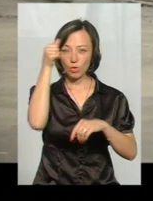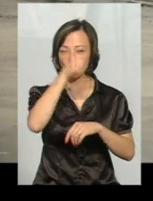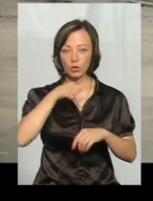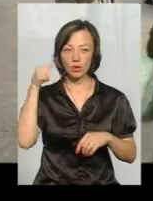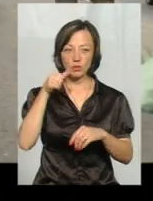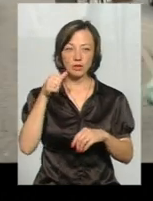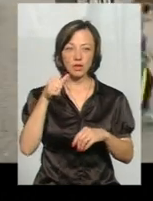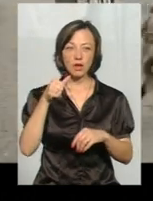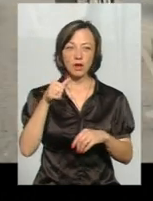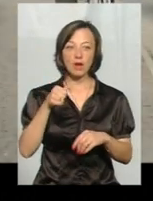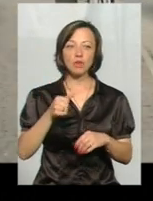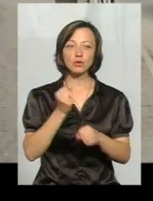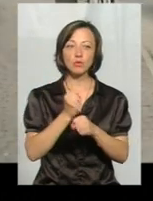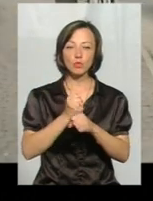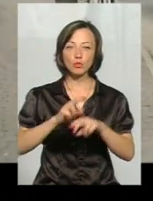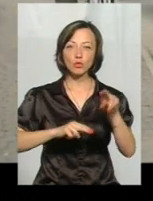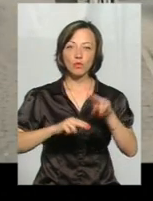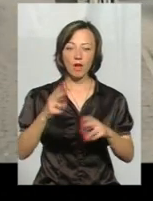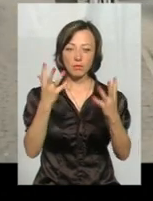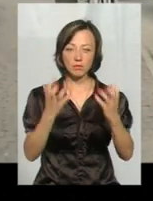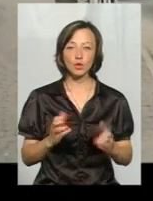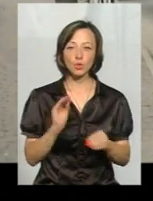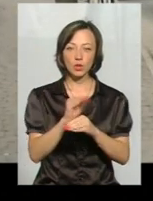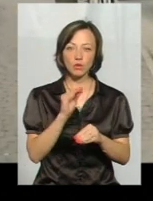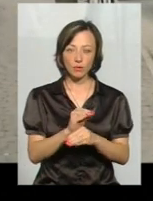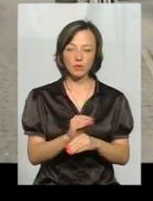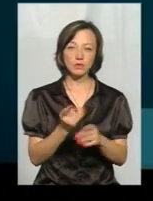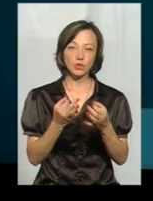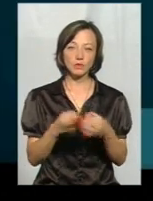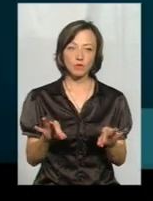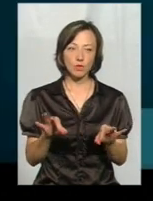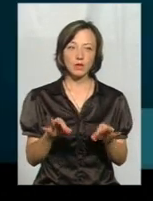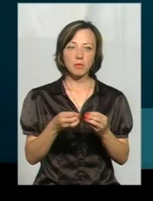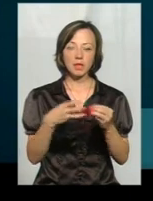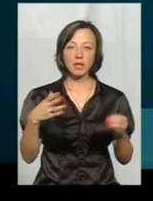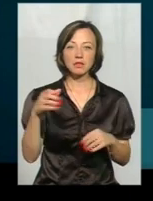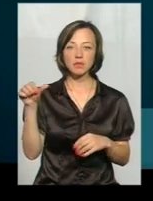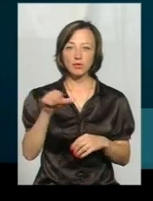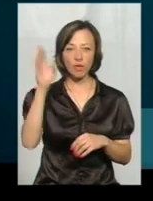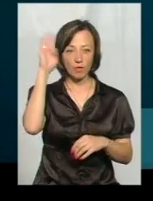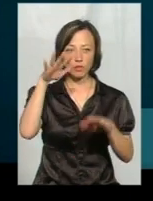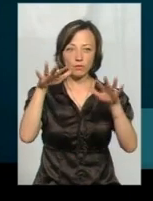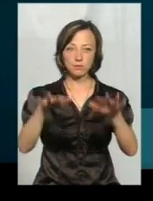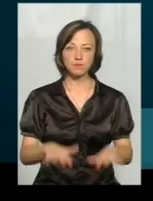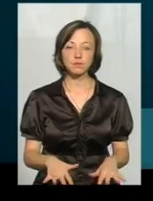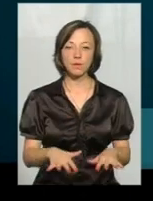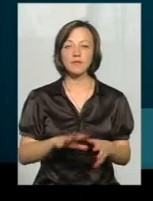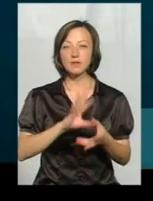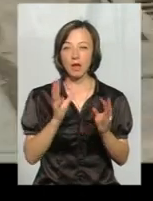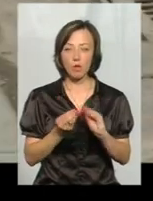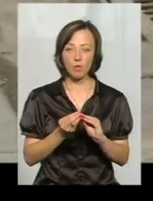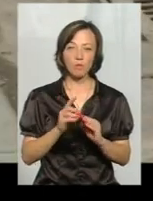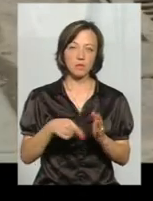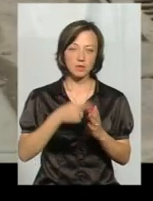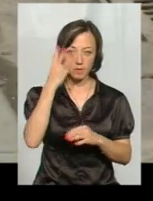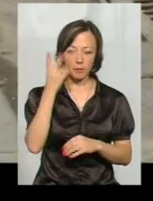збудували додатковий колектор. І він, на думку Миколи Ваврищука, дозволив воді за 15 хвилин зійти з вулиць. Загалом у